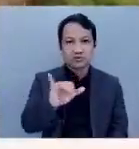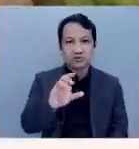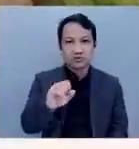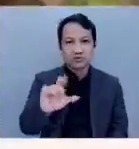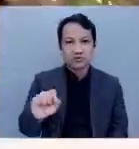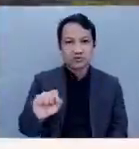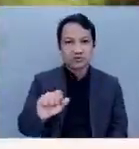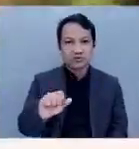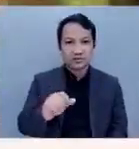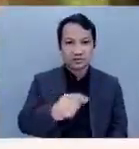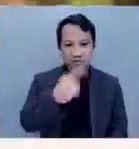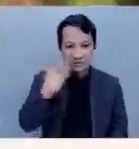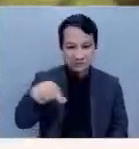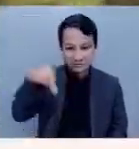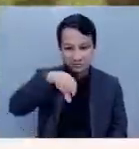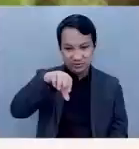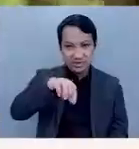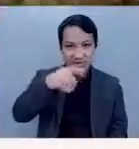almost half or